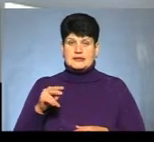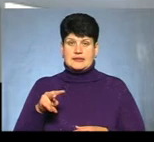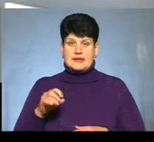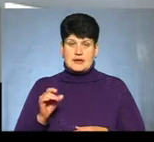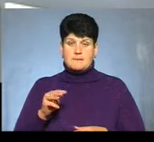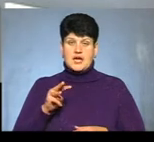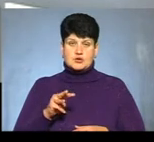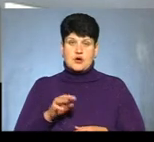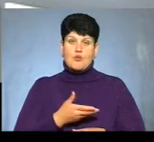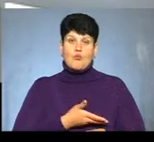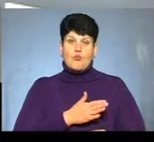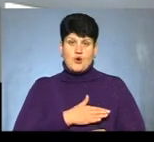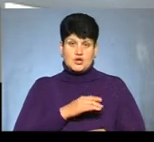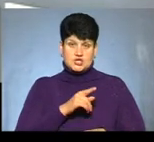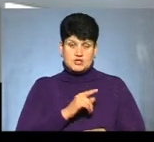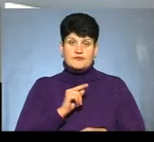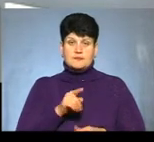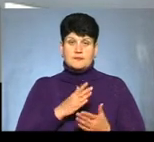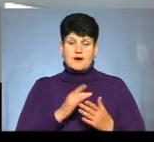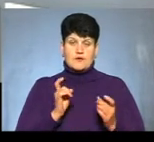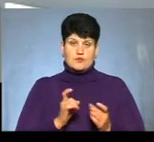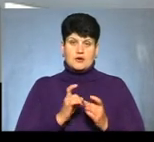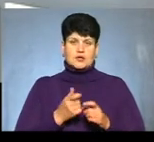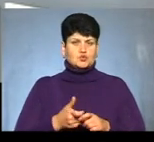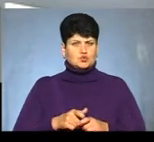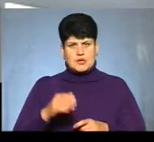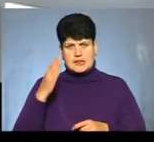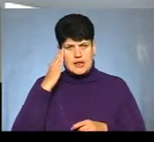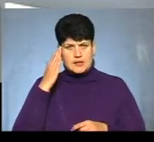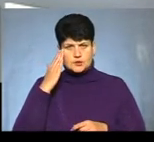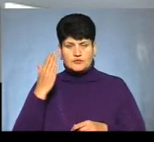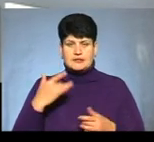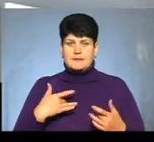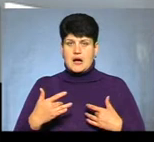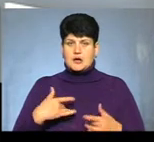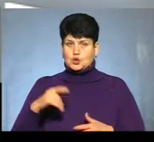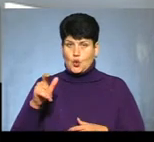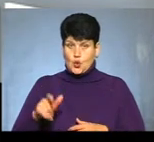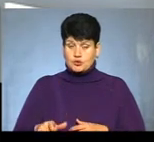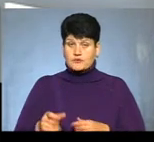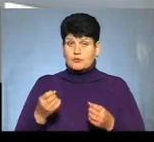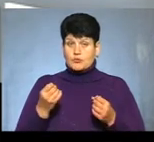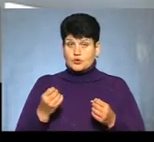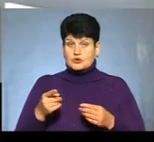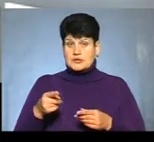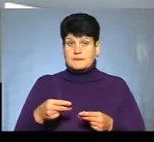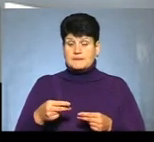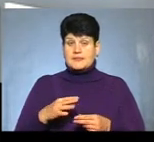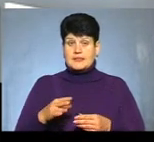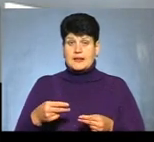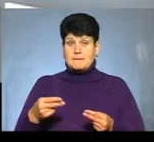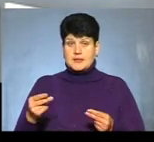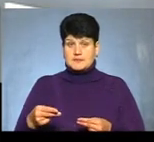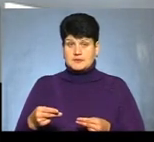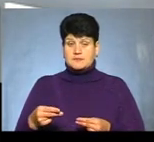Сєдлєр Мирослав у Польщі, вони мали конфлікт, він мав конфлікт з дуже талановитим актором. І він просто з ним